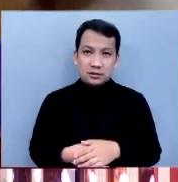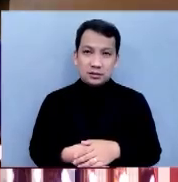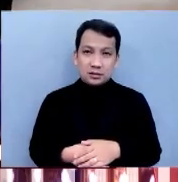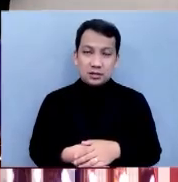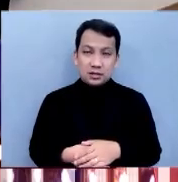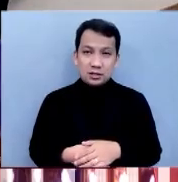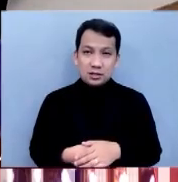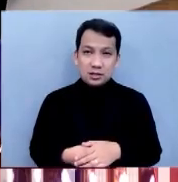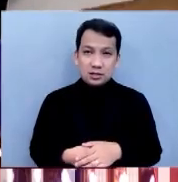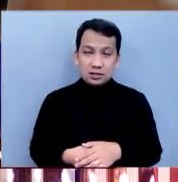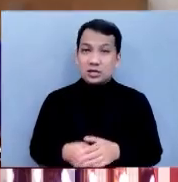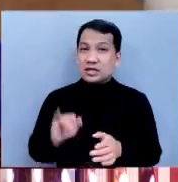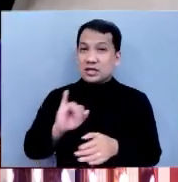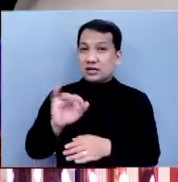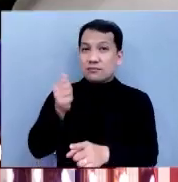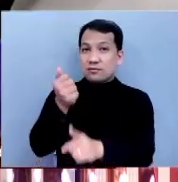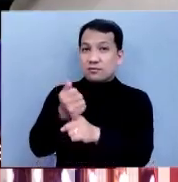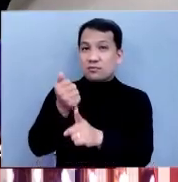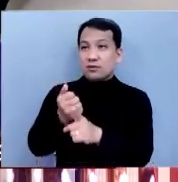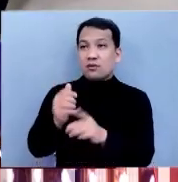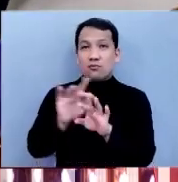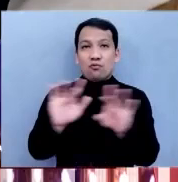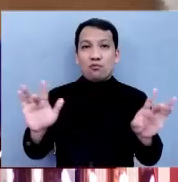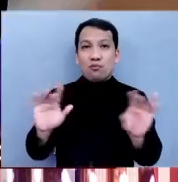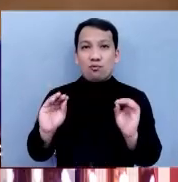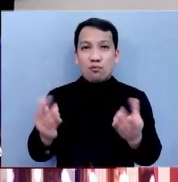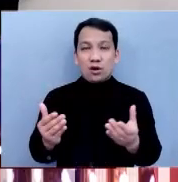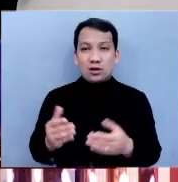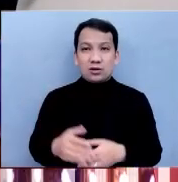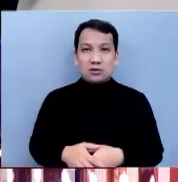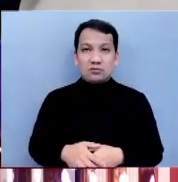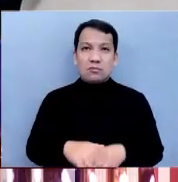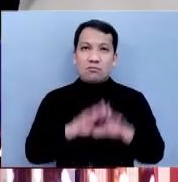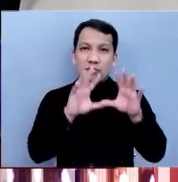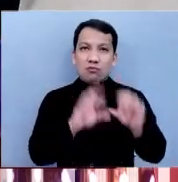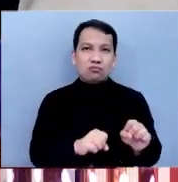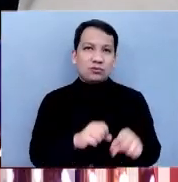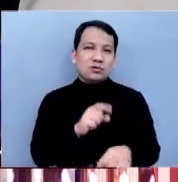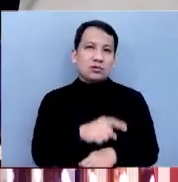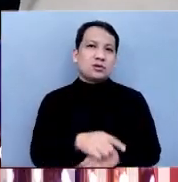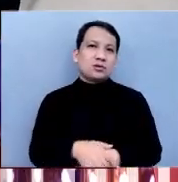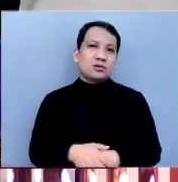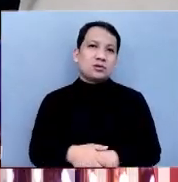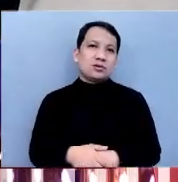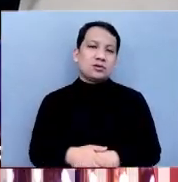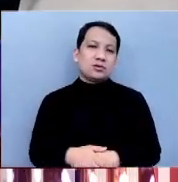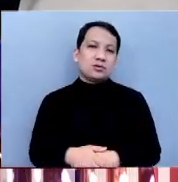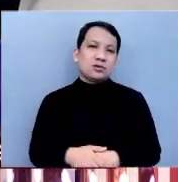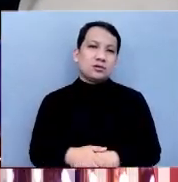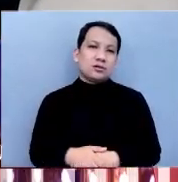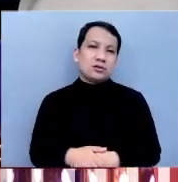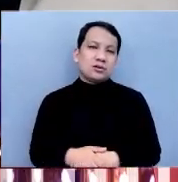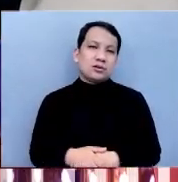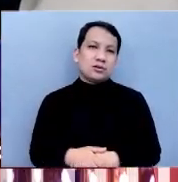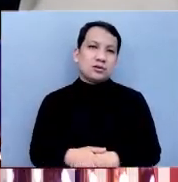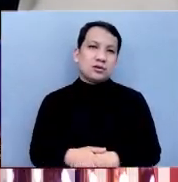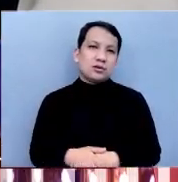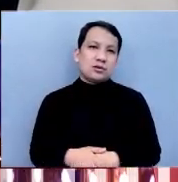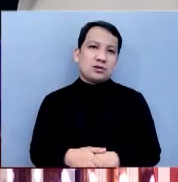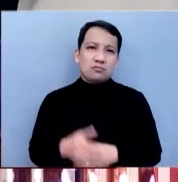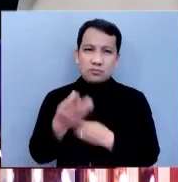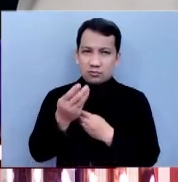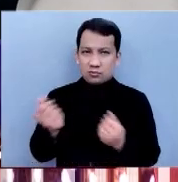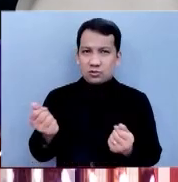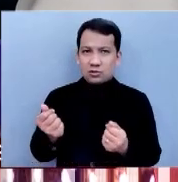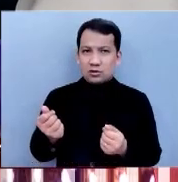yung store na wala siya, huli yun. Sir, pabalo lang, we're running out of time, pero gusto kong